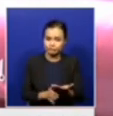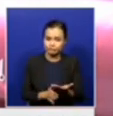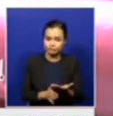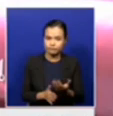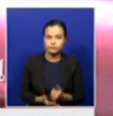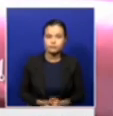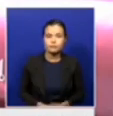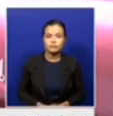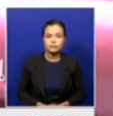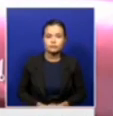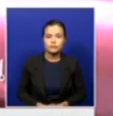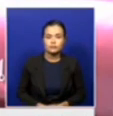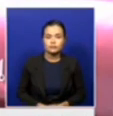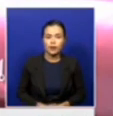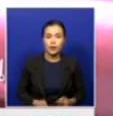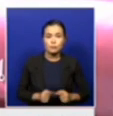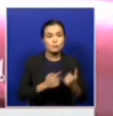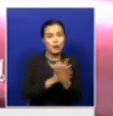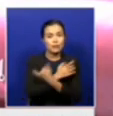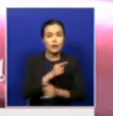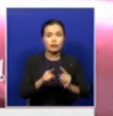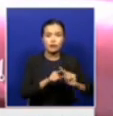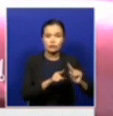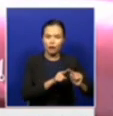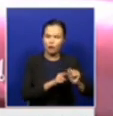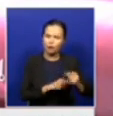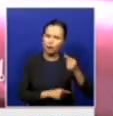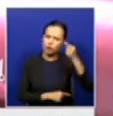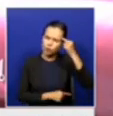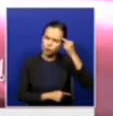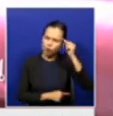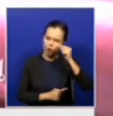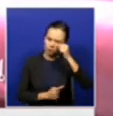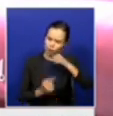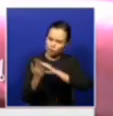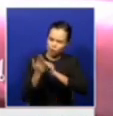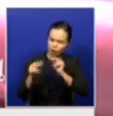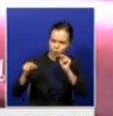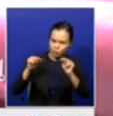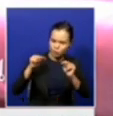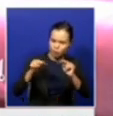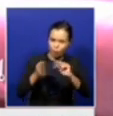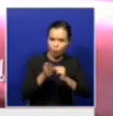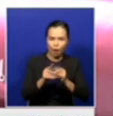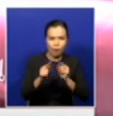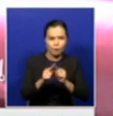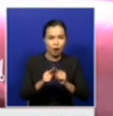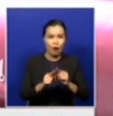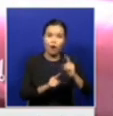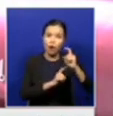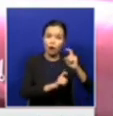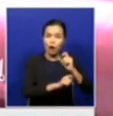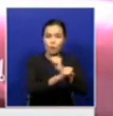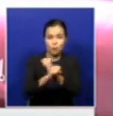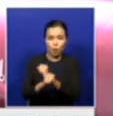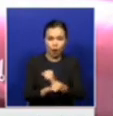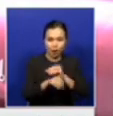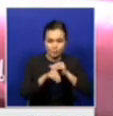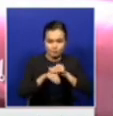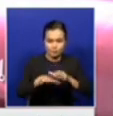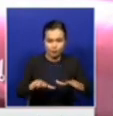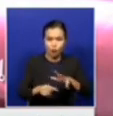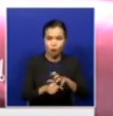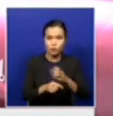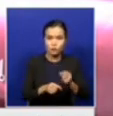หต่างประเทศทำให้ต่างชาติเนี่ยเขามองประเทศไทยเนี่ยเป็นประเทศที่มีความปลอดภัยจากการแพร่ระบาดของโรคร้า